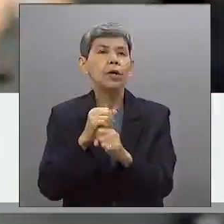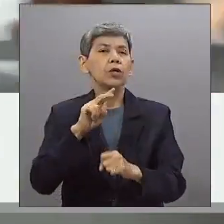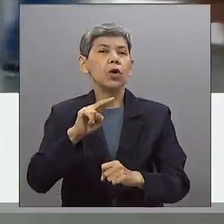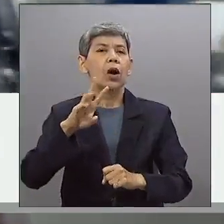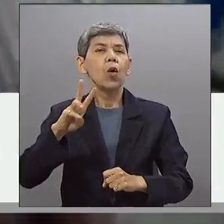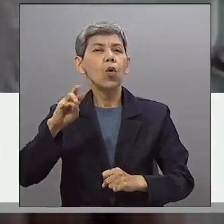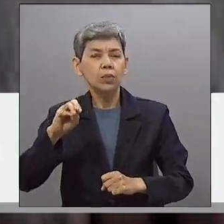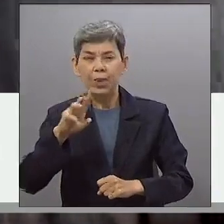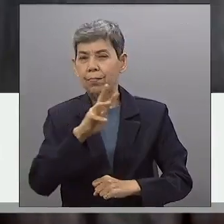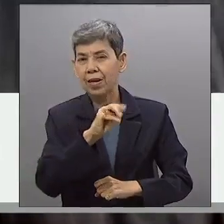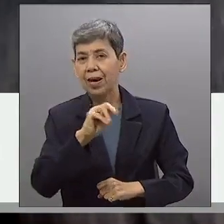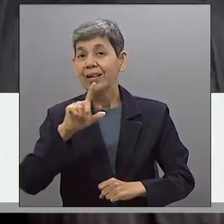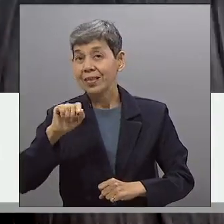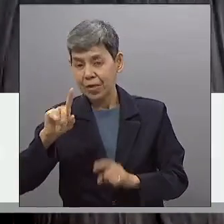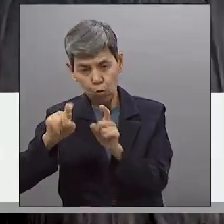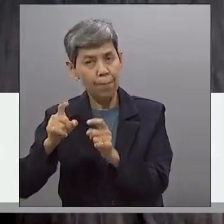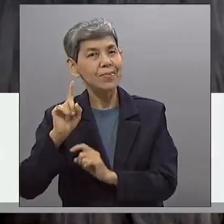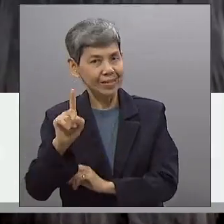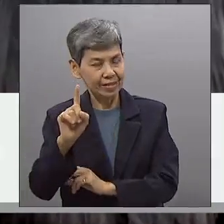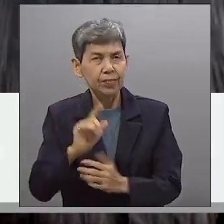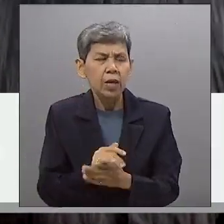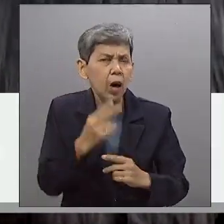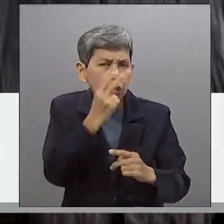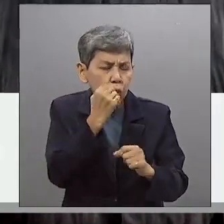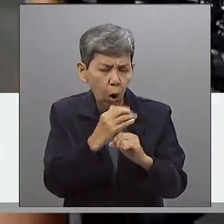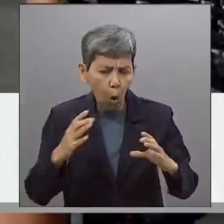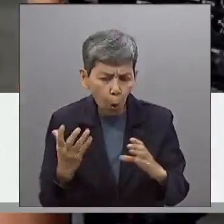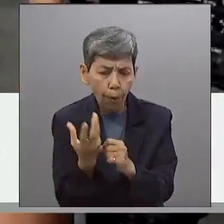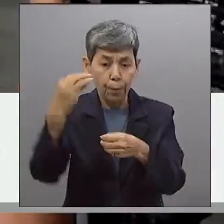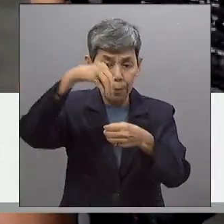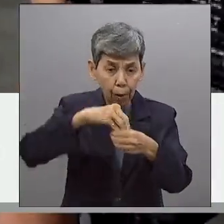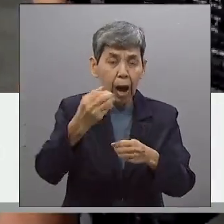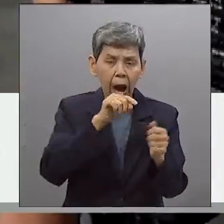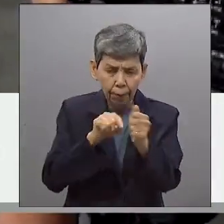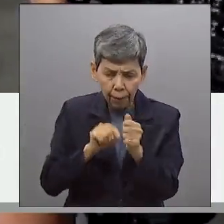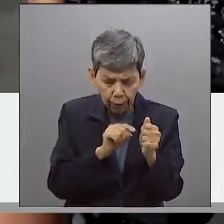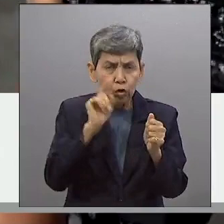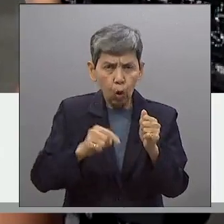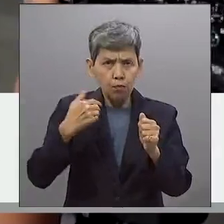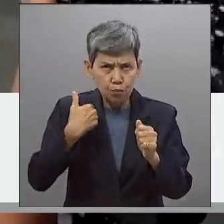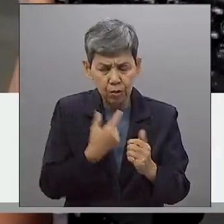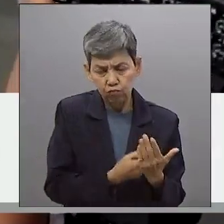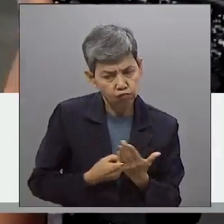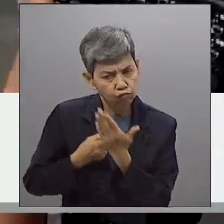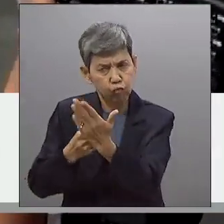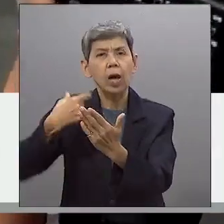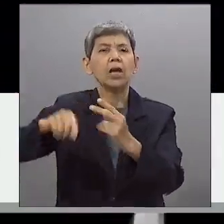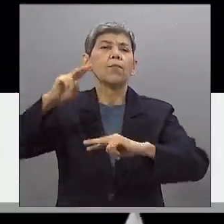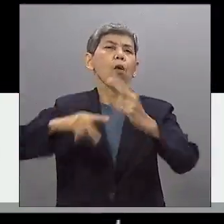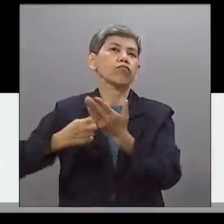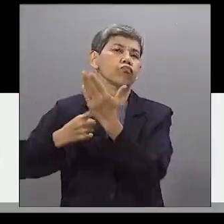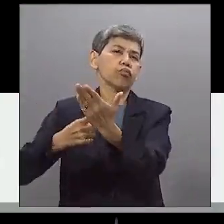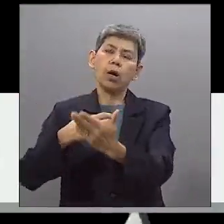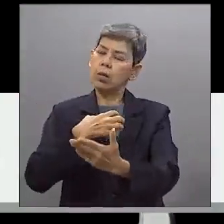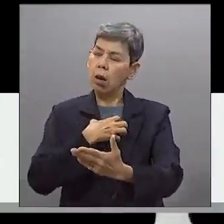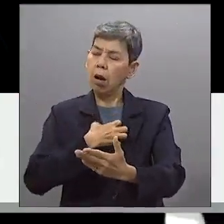มาตรา 27วงเล็บ 1ค่ะว่าจะต้องรวมกันแล้วมีอำเภอหลักจึงได้เข้ายื่นคำร้องต่อศาลปกครองเพื่อขอ